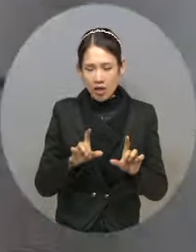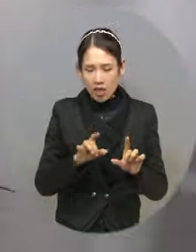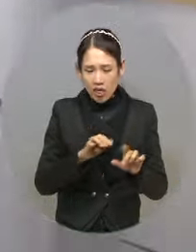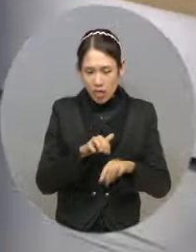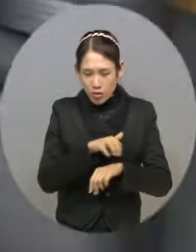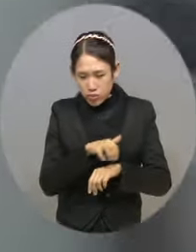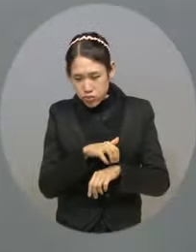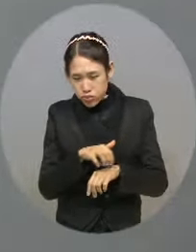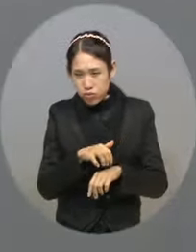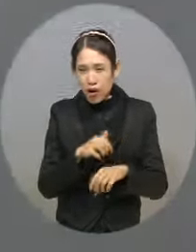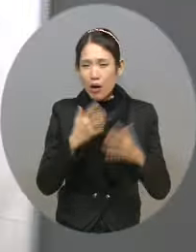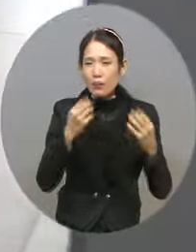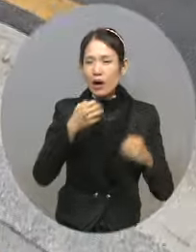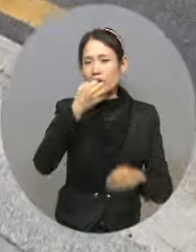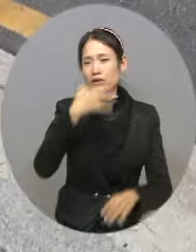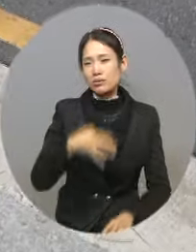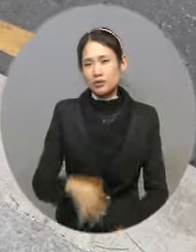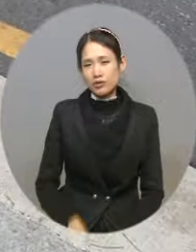것이었습니다.